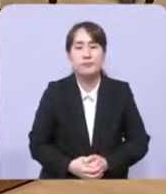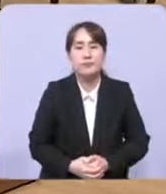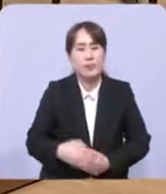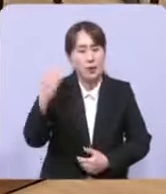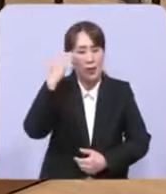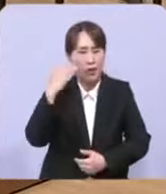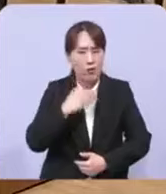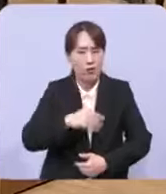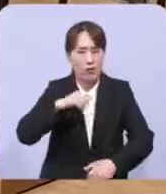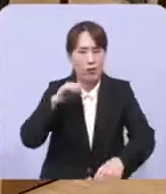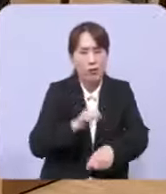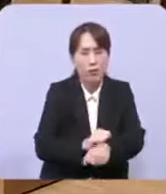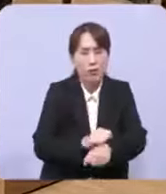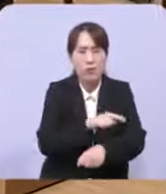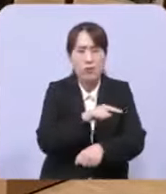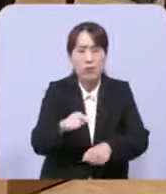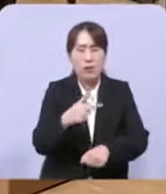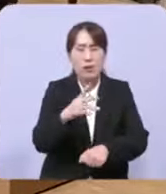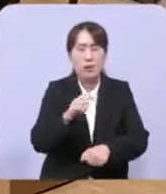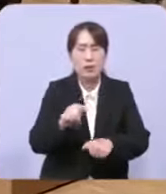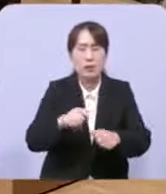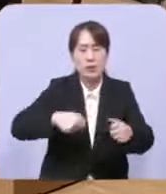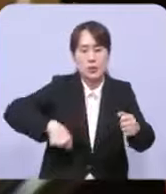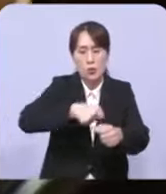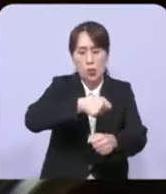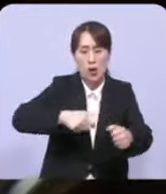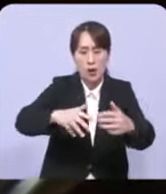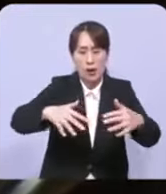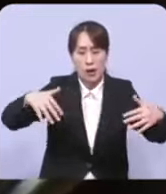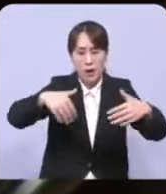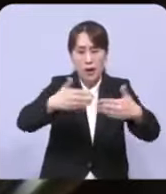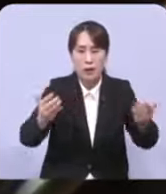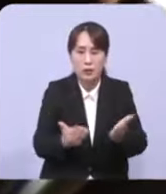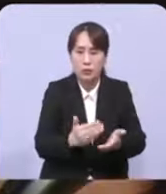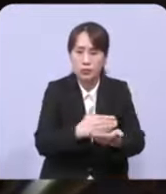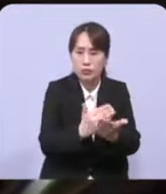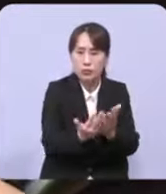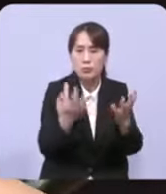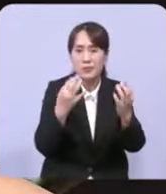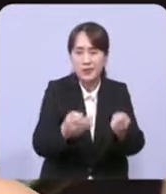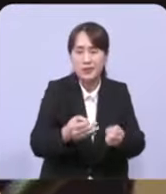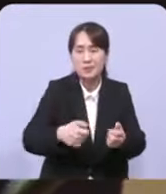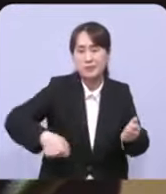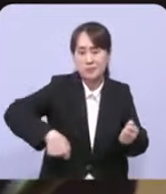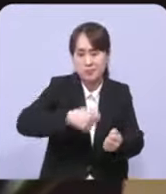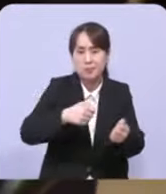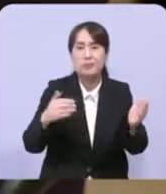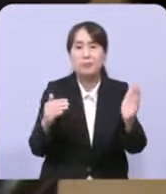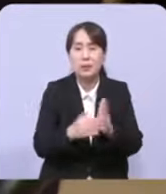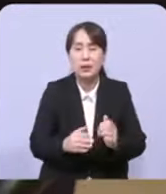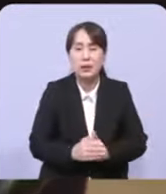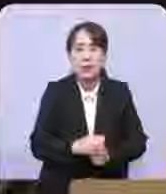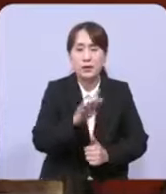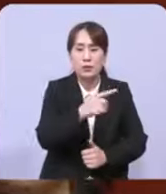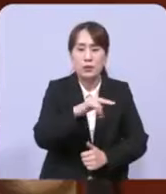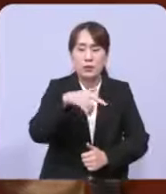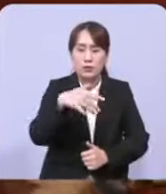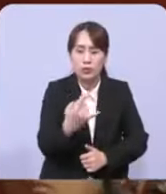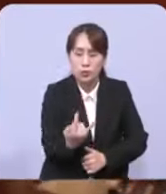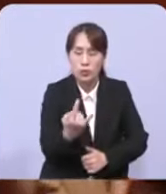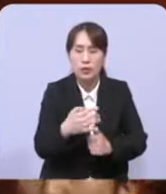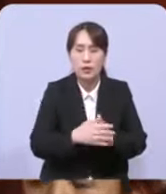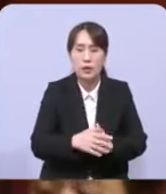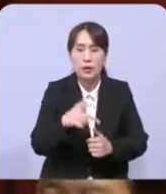국내 최정상 자리를 지켜온 KBS 교향악단은 다양한 장르의 음악을 선보였습니다. 브랜든 최가